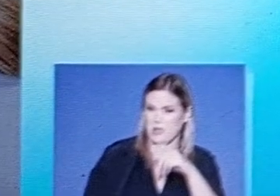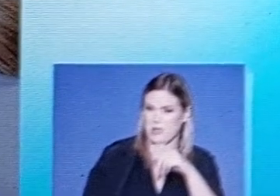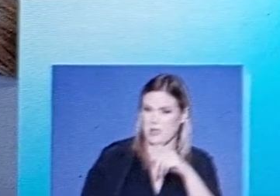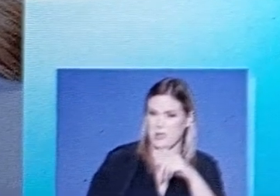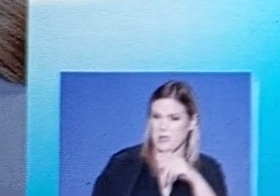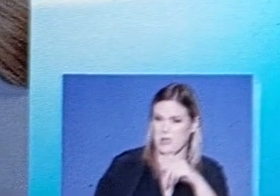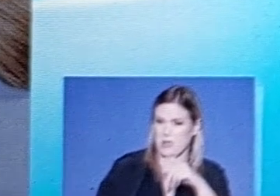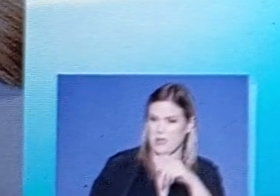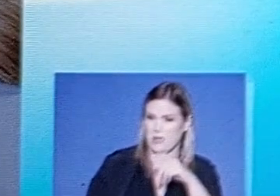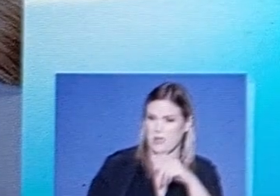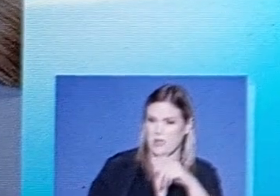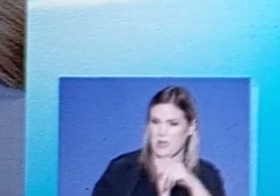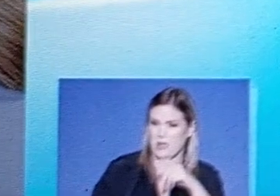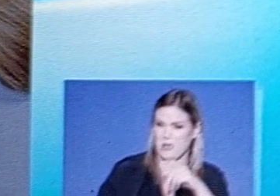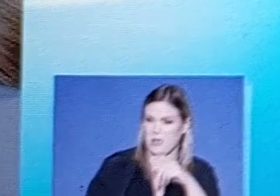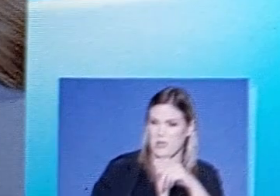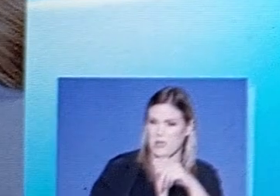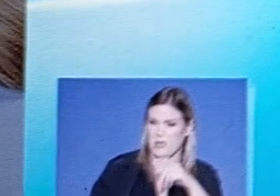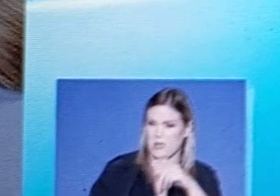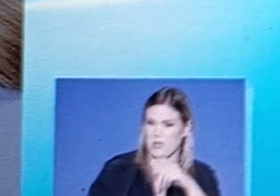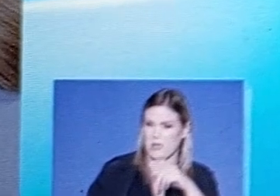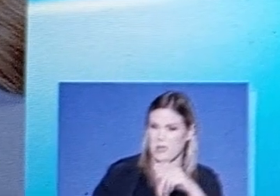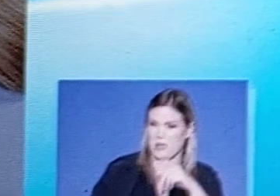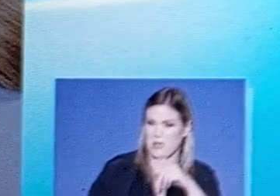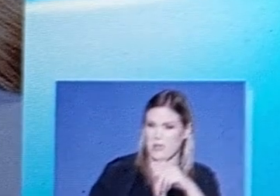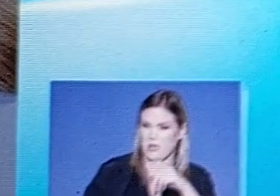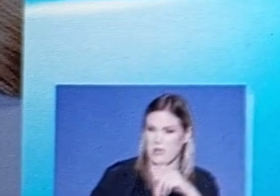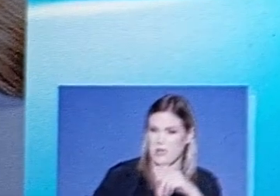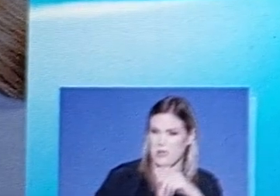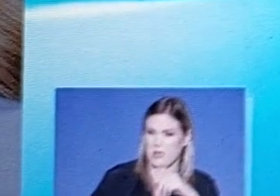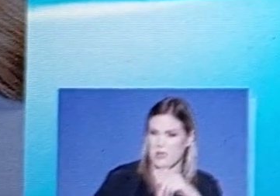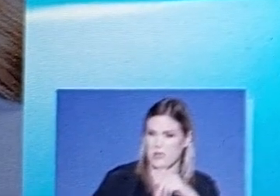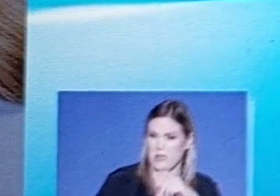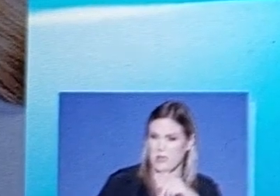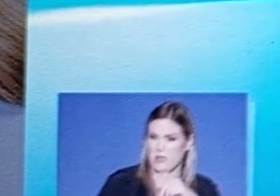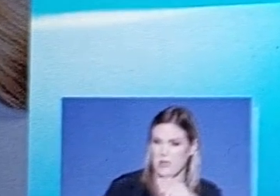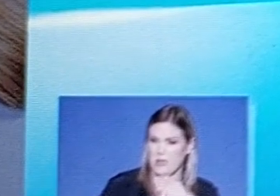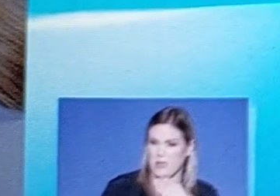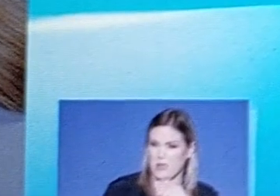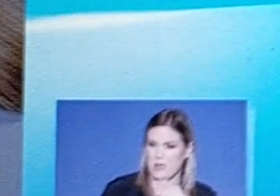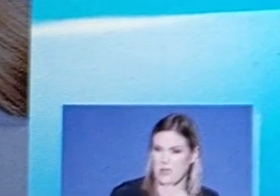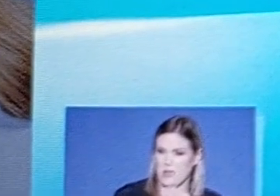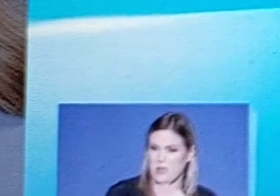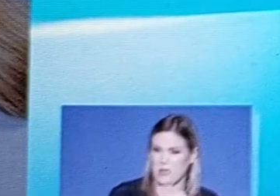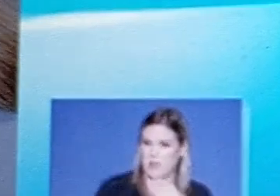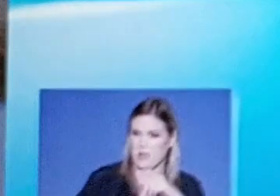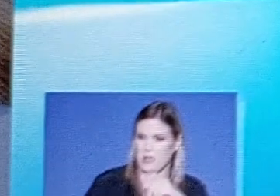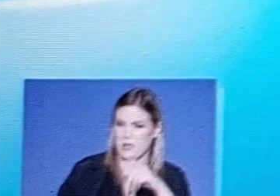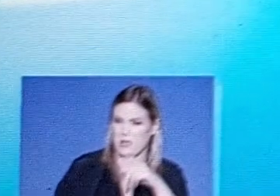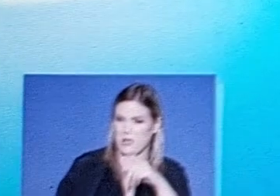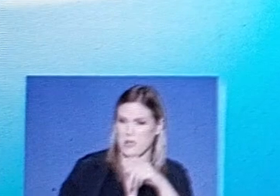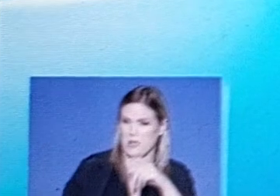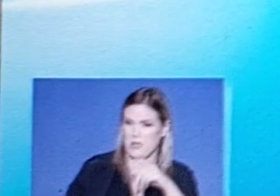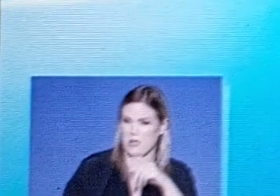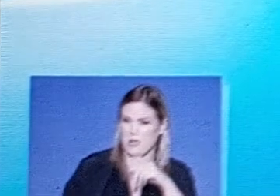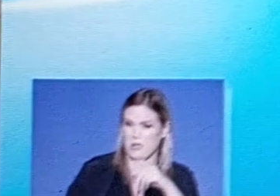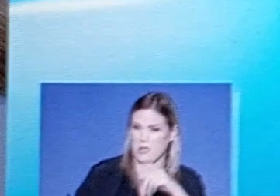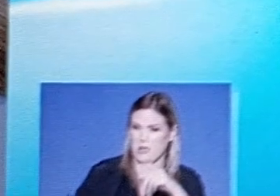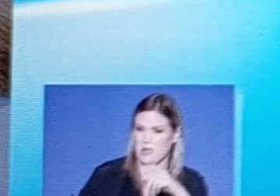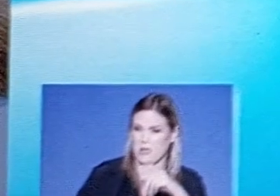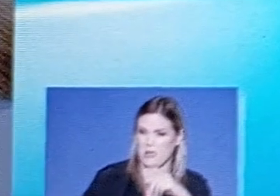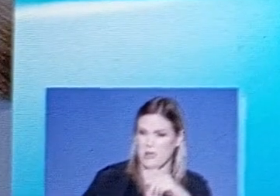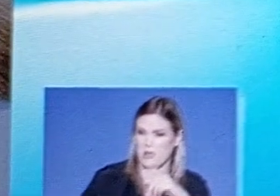que il n'y ait pas de complications de la situation sécuritaire. » Et